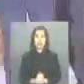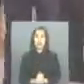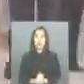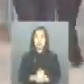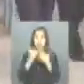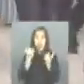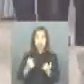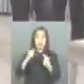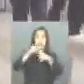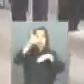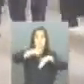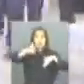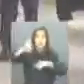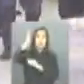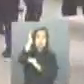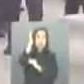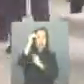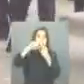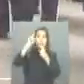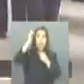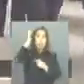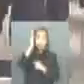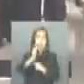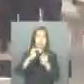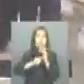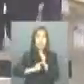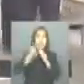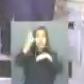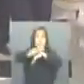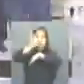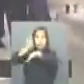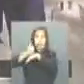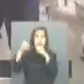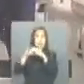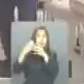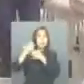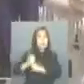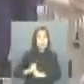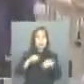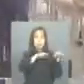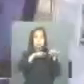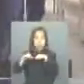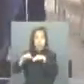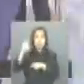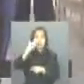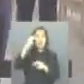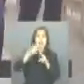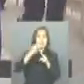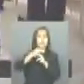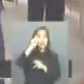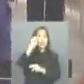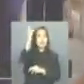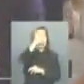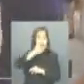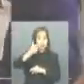การปราศัยใหญ่ที่ราชประสงค์วันพรุ่งนี้แกนนำพรรคประชาธิปัตย์ที่เตรียมขึ้นเวทีทั้งนายอภิสิทธิ์เวชชาชี